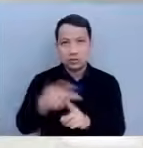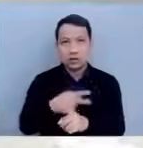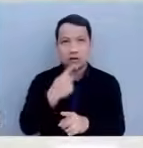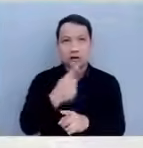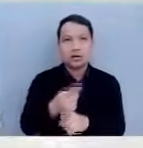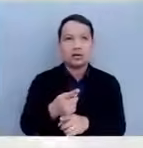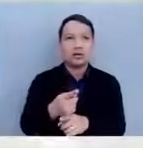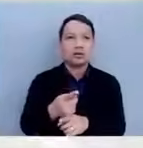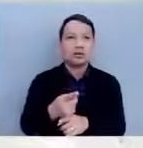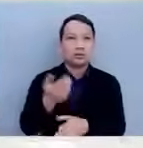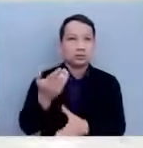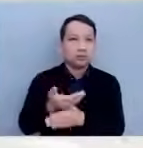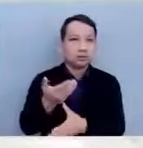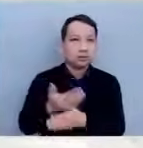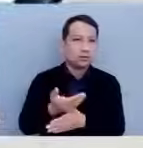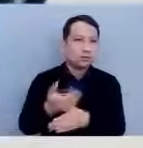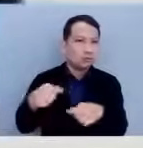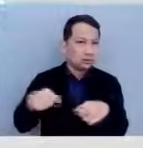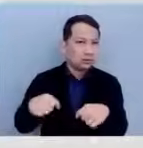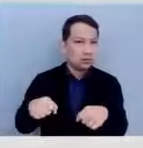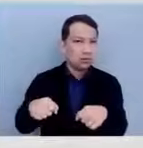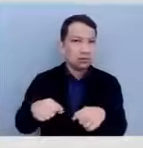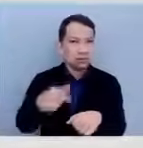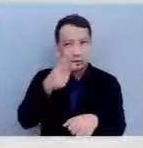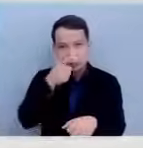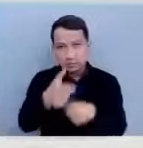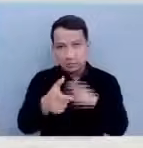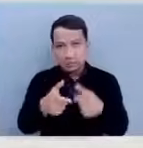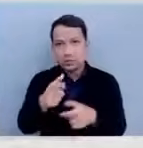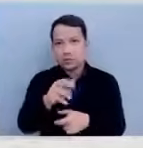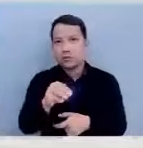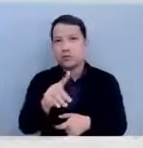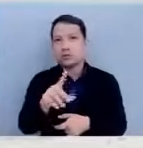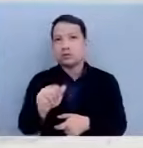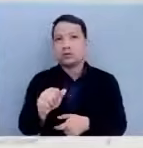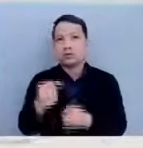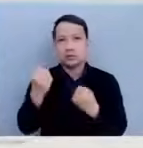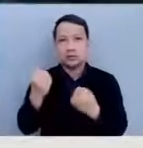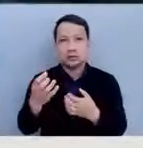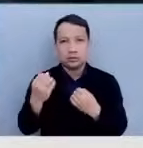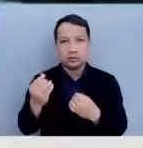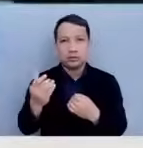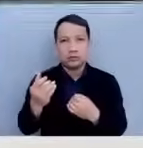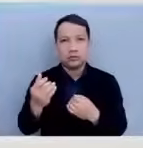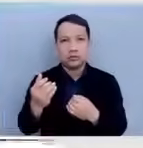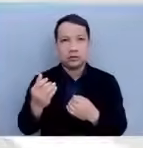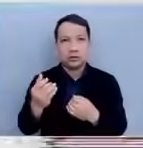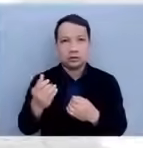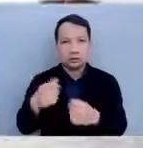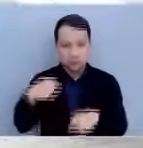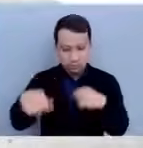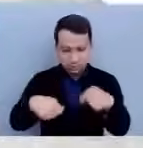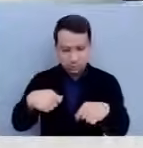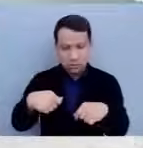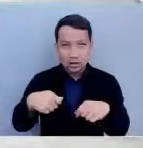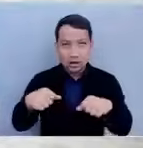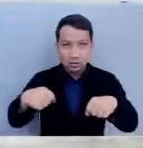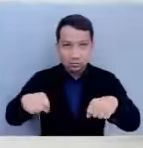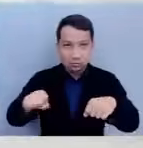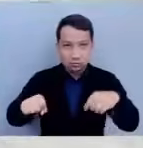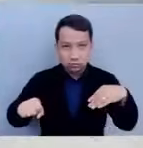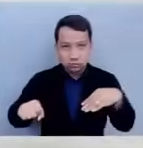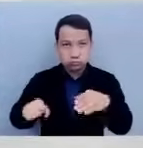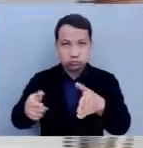ng mga pasaway na rider. Napansin kasi ng MMDA na sandamakmak na motorsiklo ang gumagamit ng bike lanes,